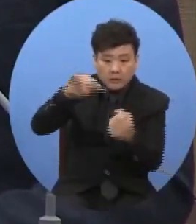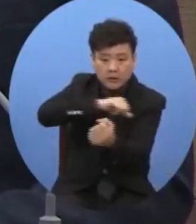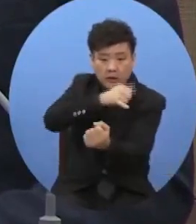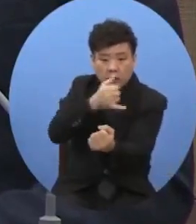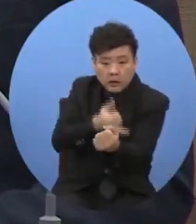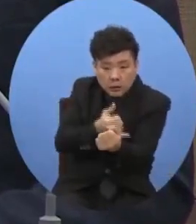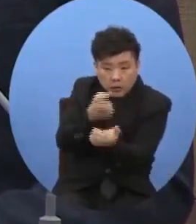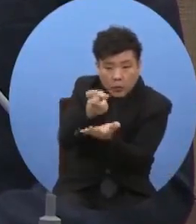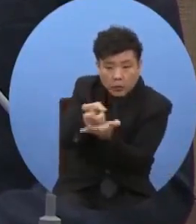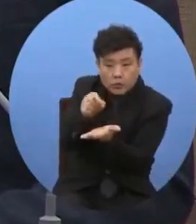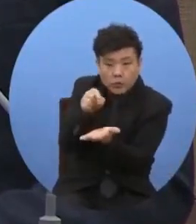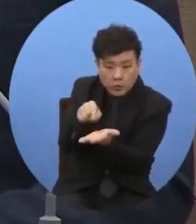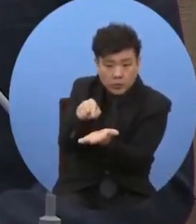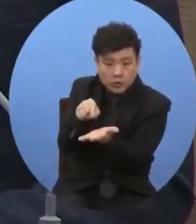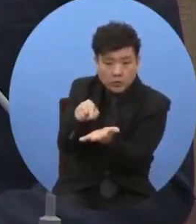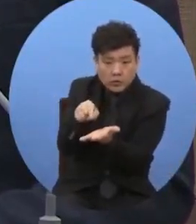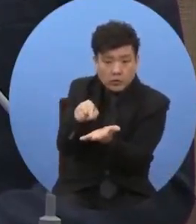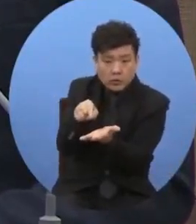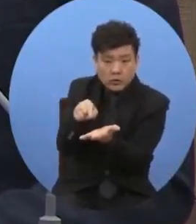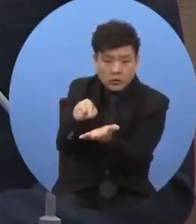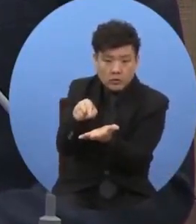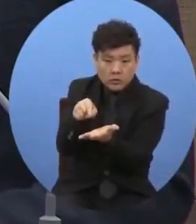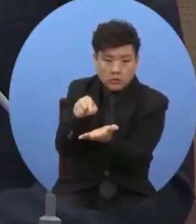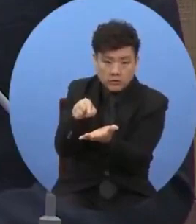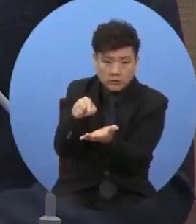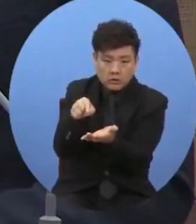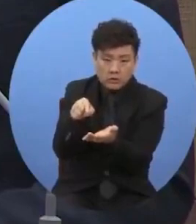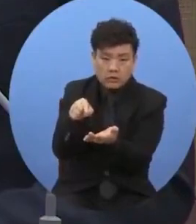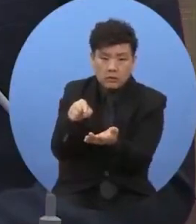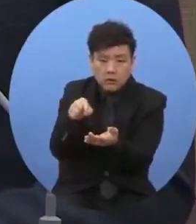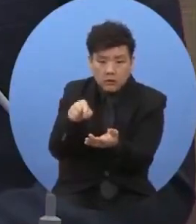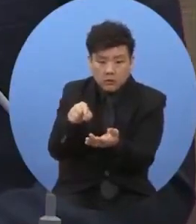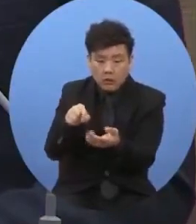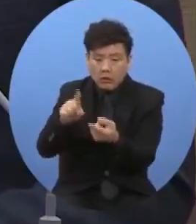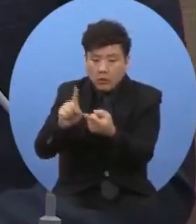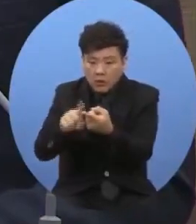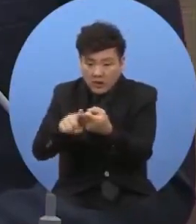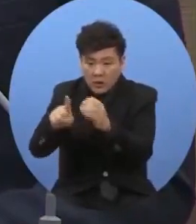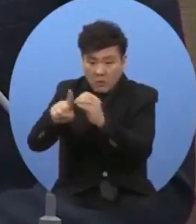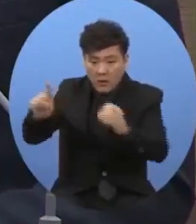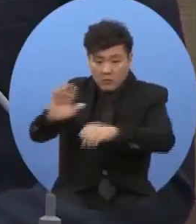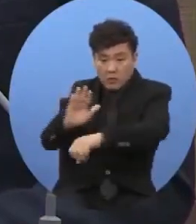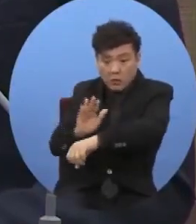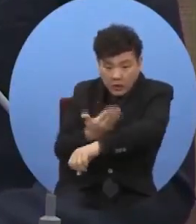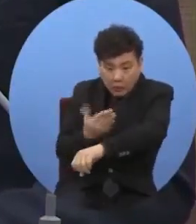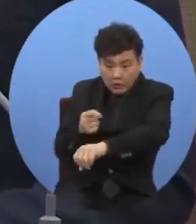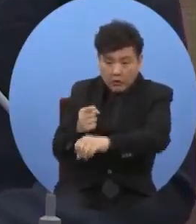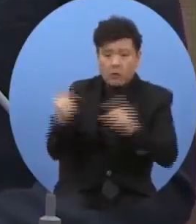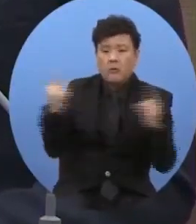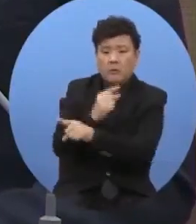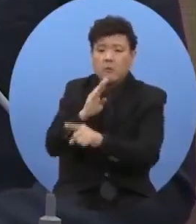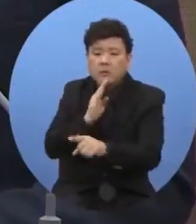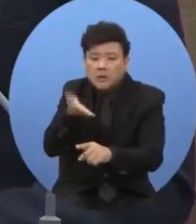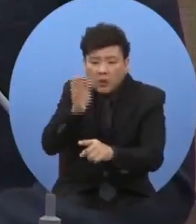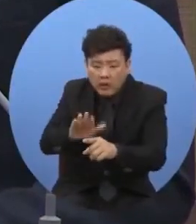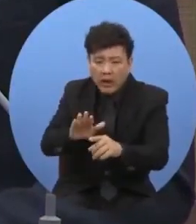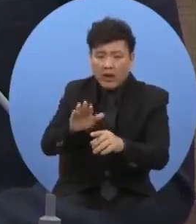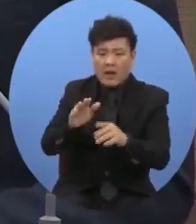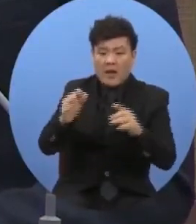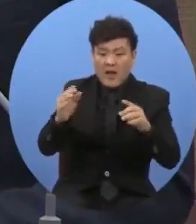조례를 100% 학생인권 조례했다고 하면 저는 당연히 입상수 들고 반대합니다. 그러나 보완해야